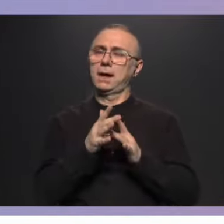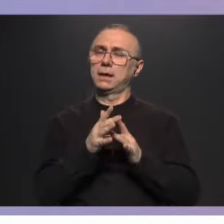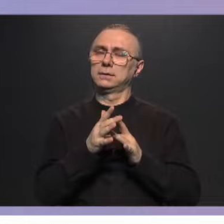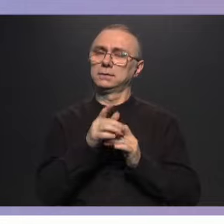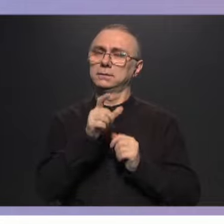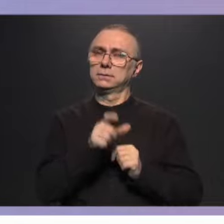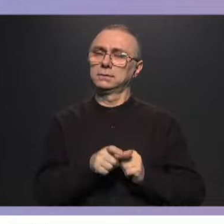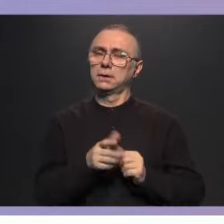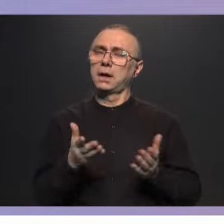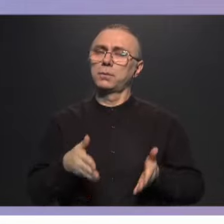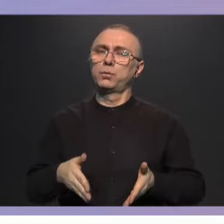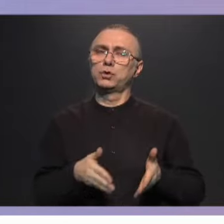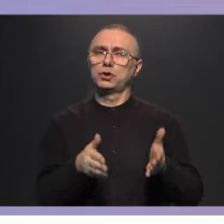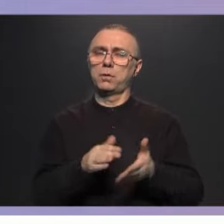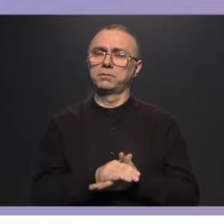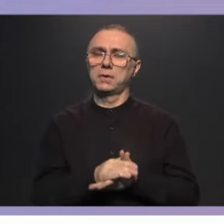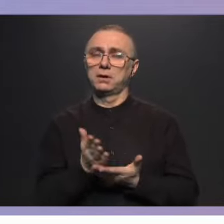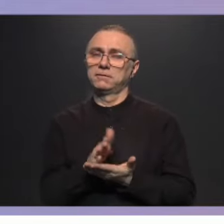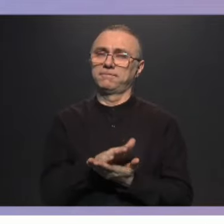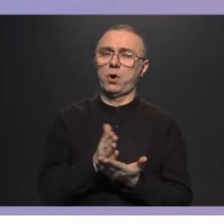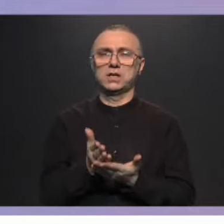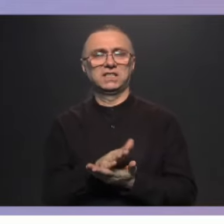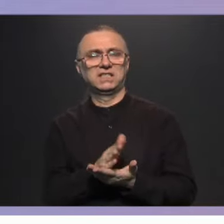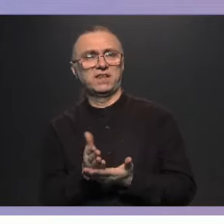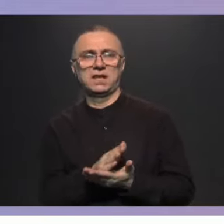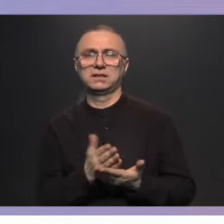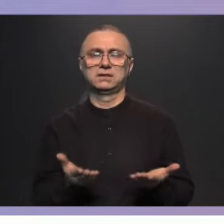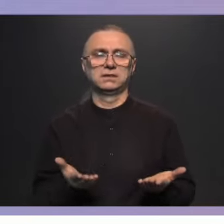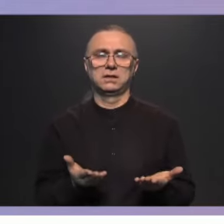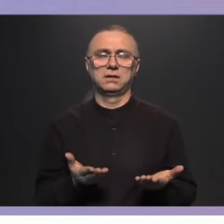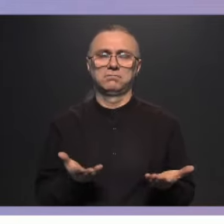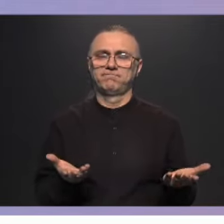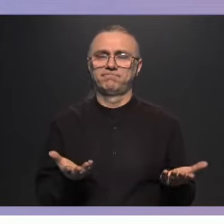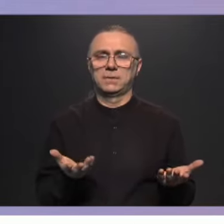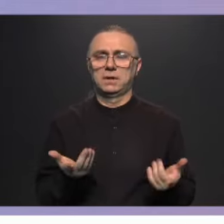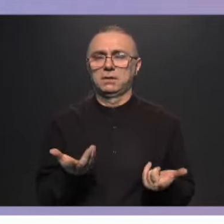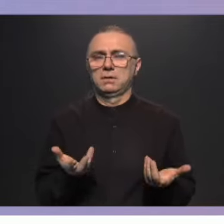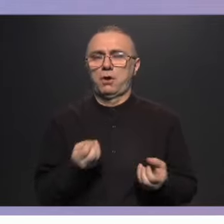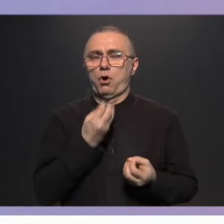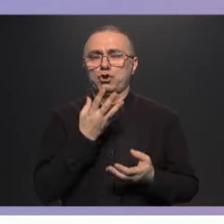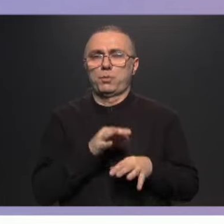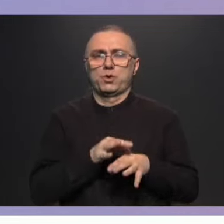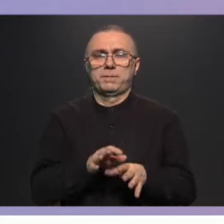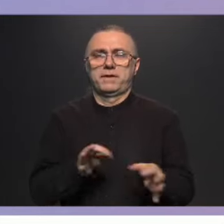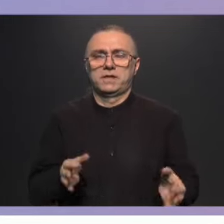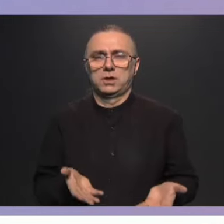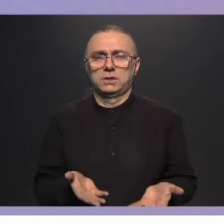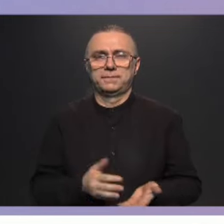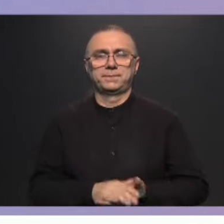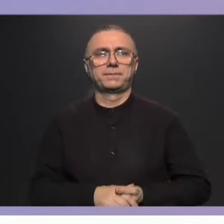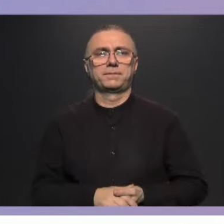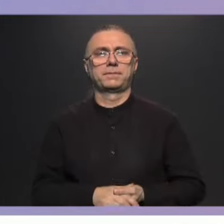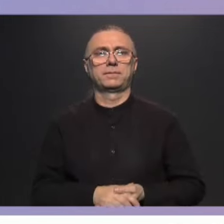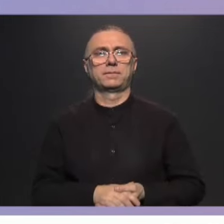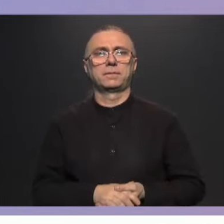идти. Потому что вот эта двойственность, она ничего хорошего привести не может, потому что